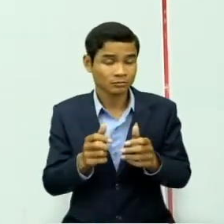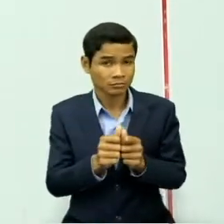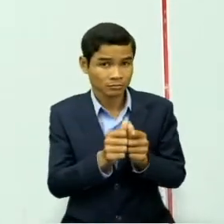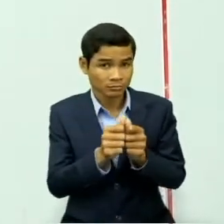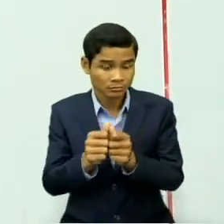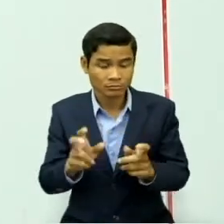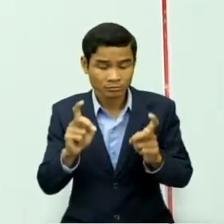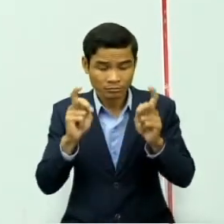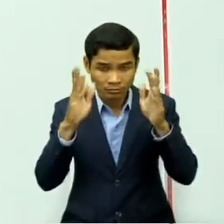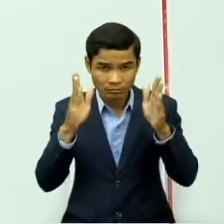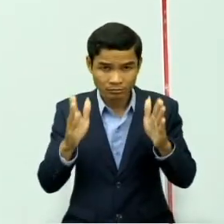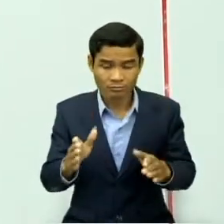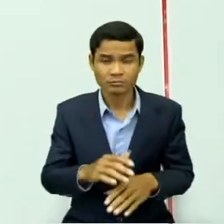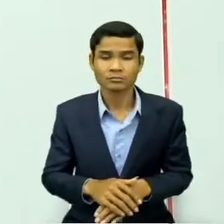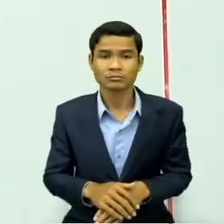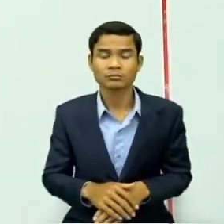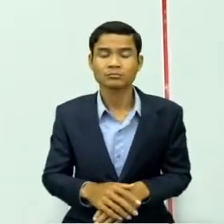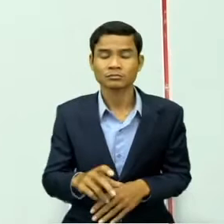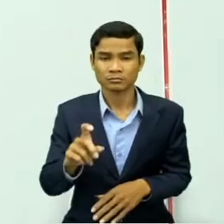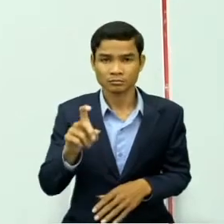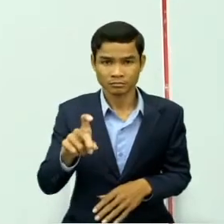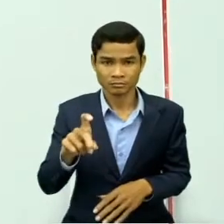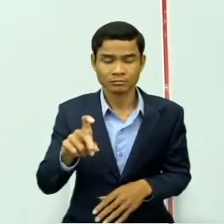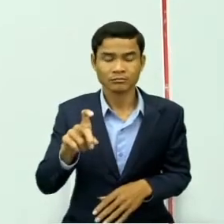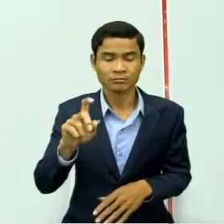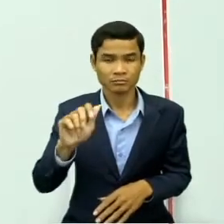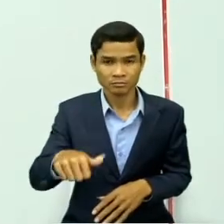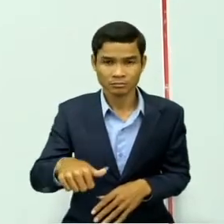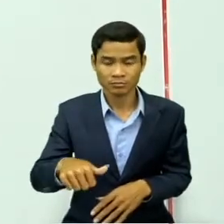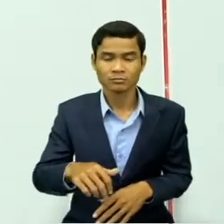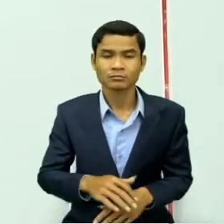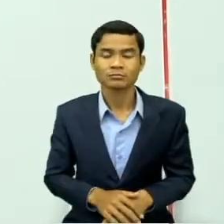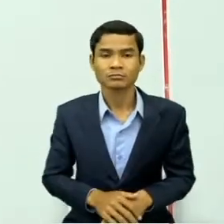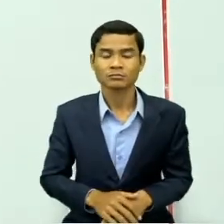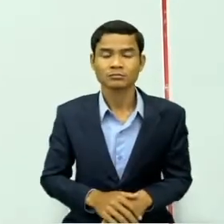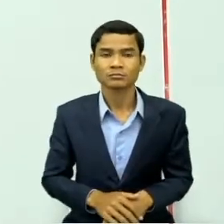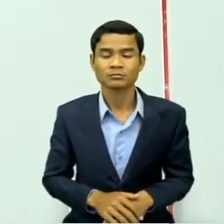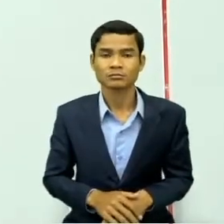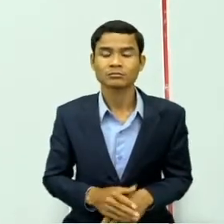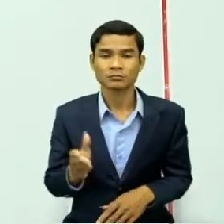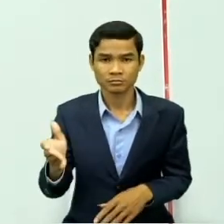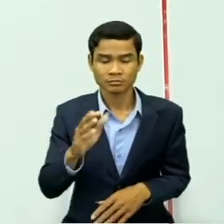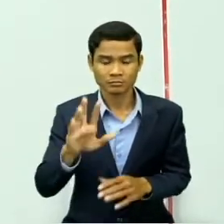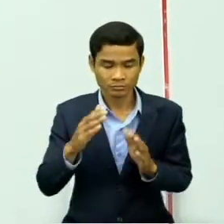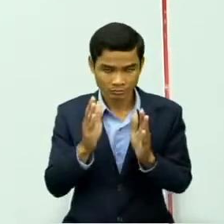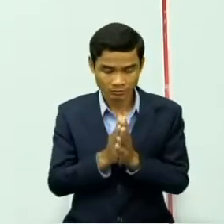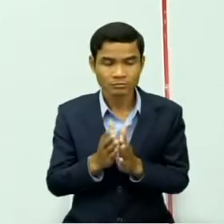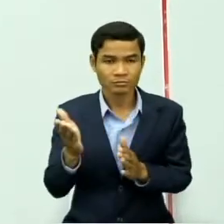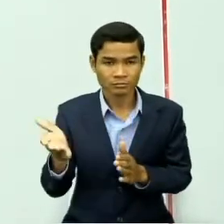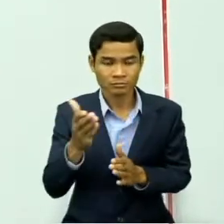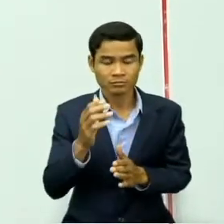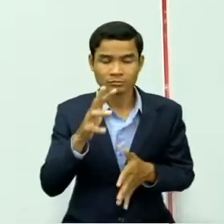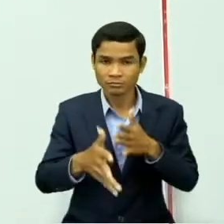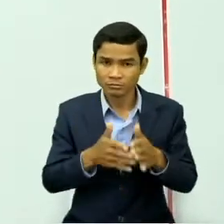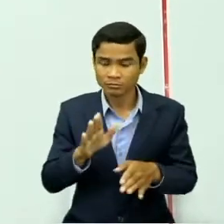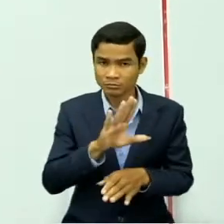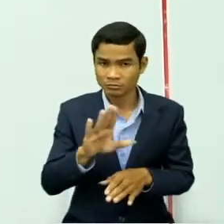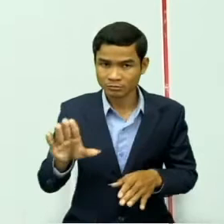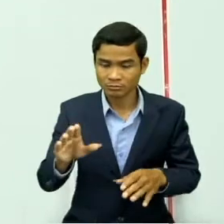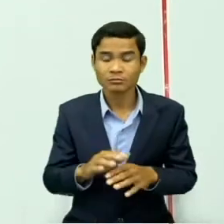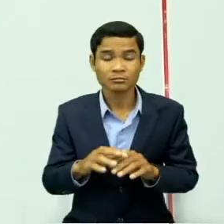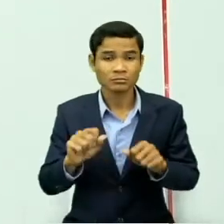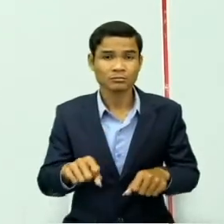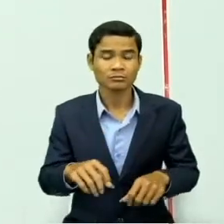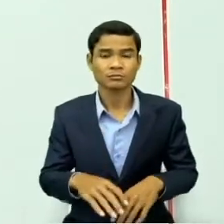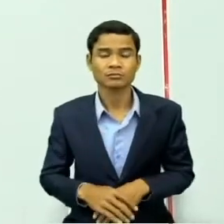cổ. Pơ chân nhớ, pơ nhớ. Chà, ọc con ăn đây khá lôn ái, chập đá.